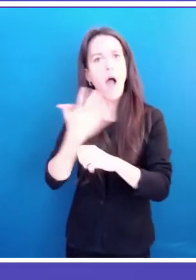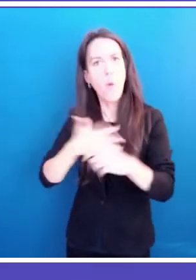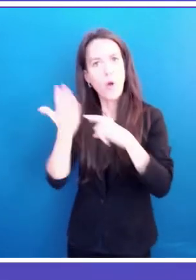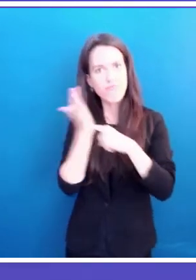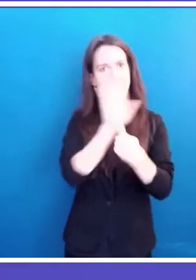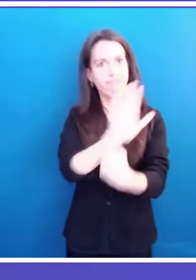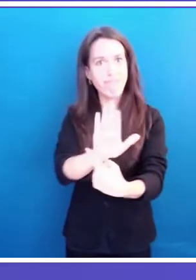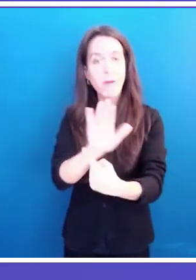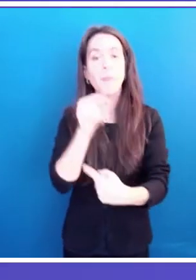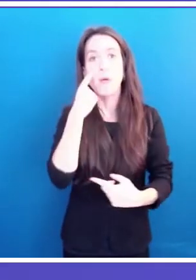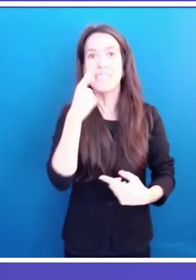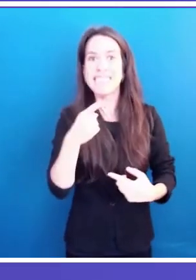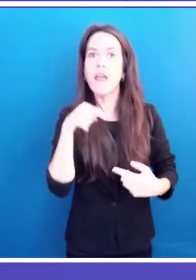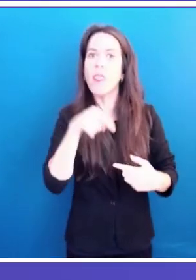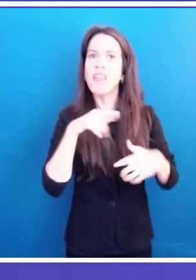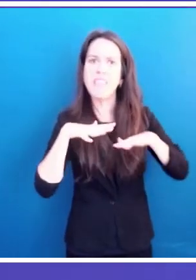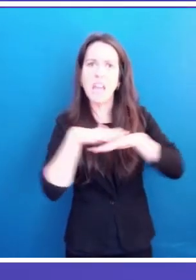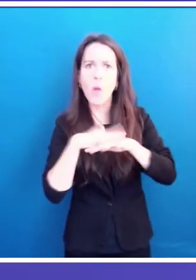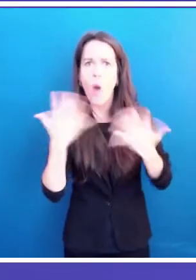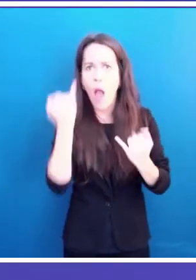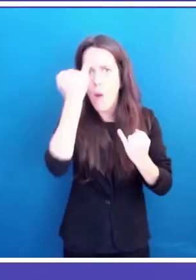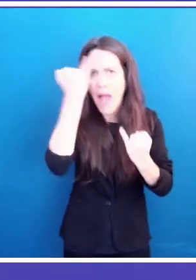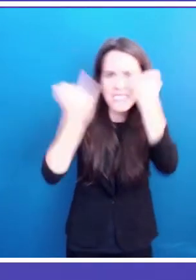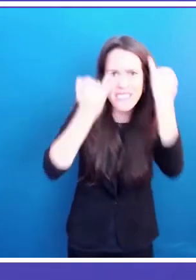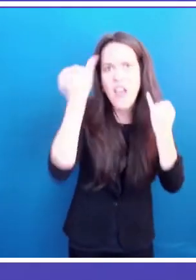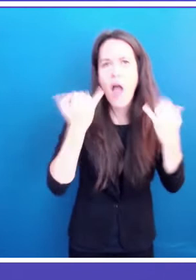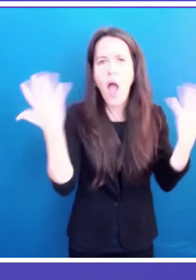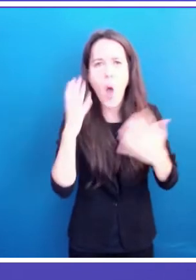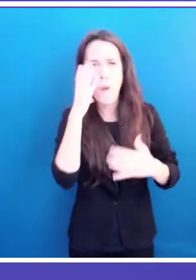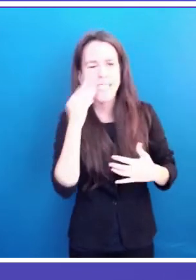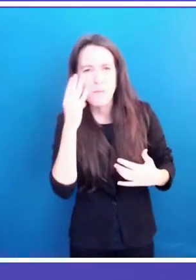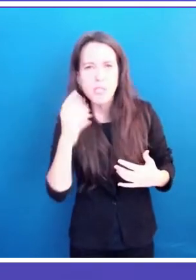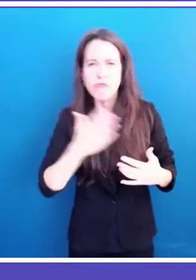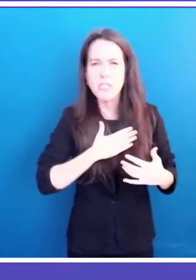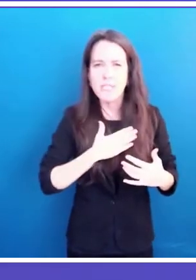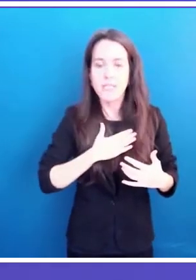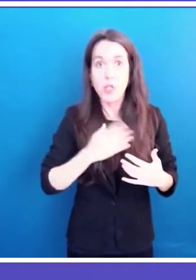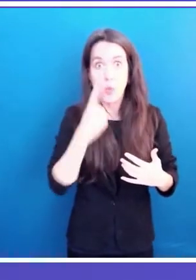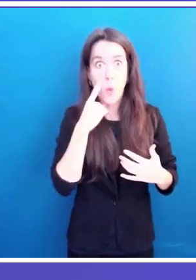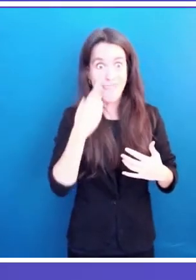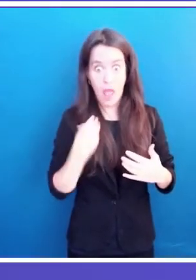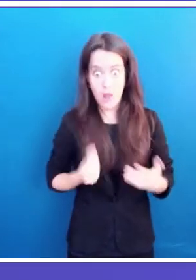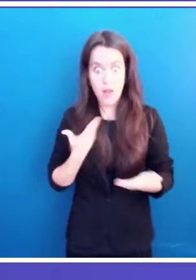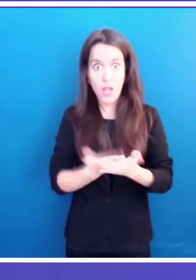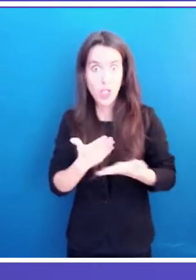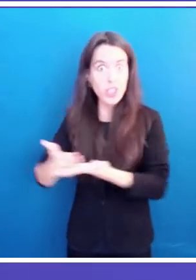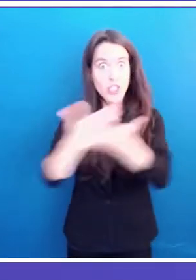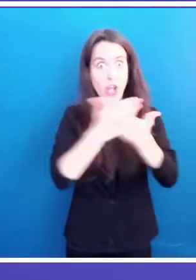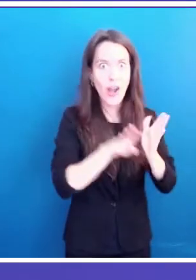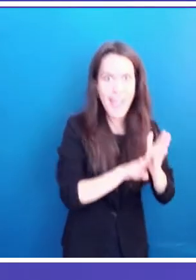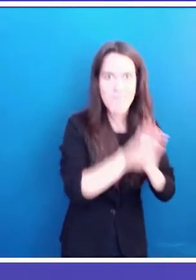nuestras particulares y... نرحب بكم في هذه الجلسة وسأطلعكم على خبراتنا من